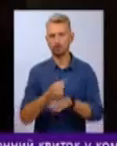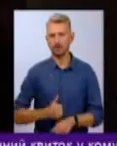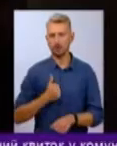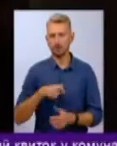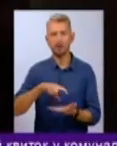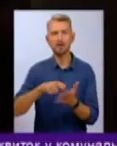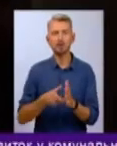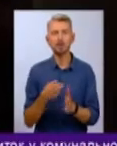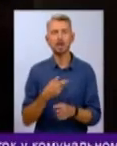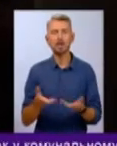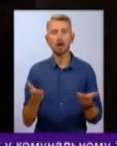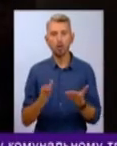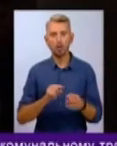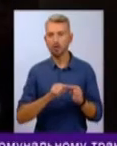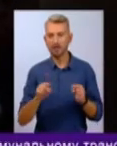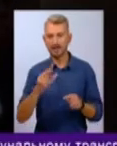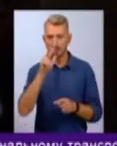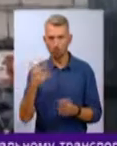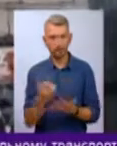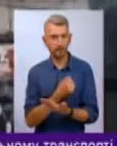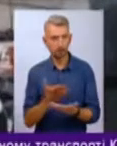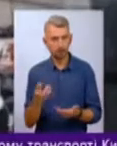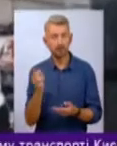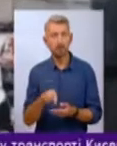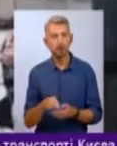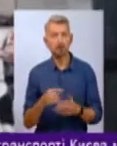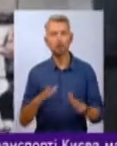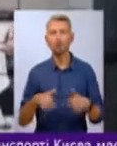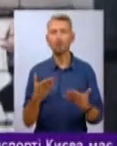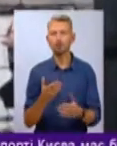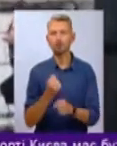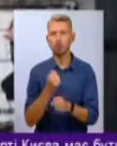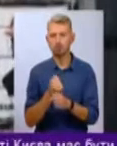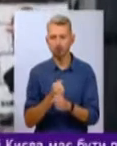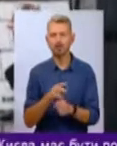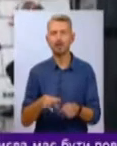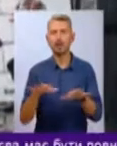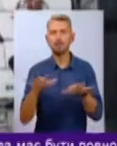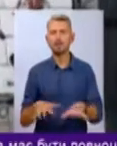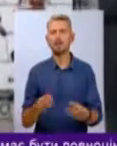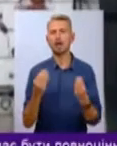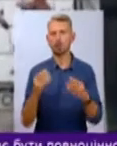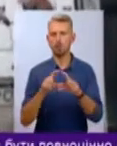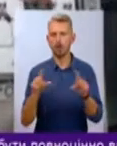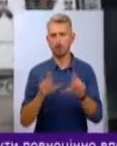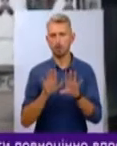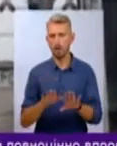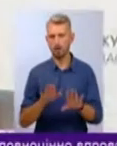приміщення для якого, до речі, за 3 роки так і не знайшли. Тож тепер принагідно пропонують створити його саме на місці елітного магазину